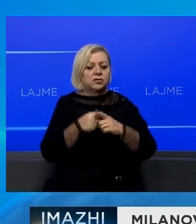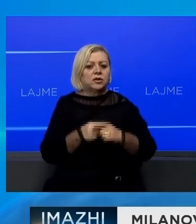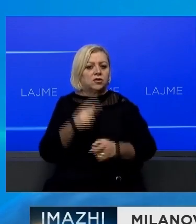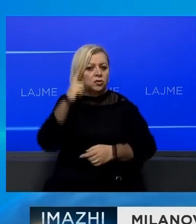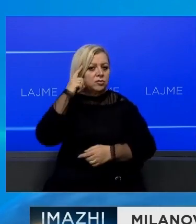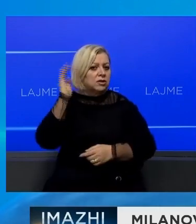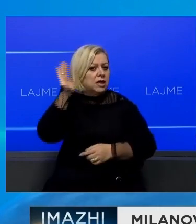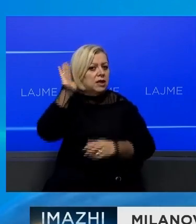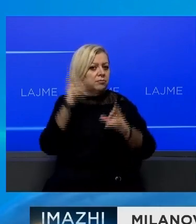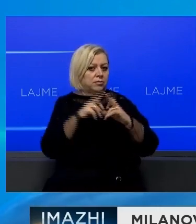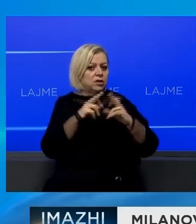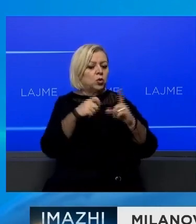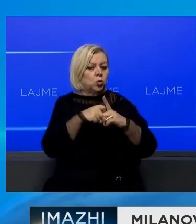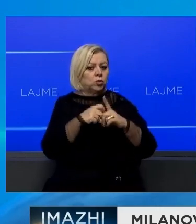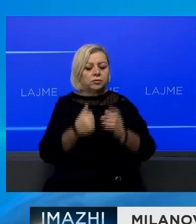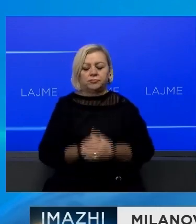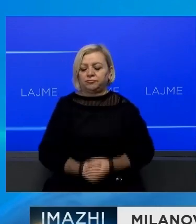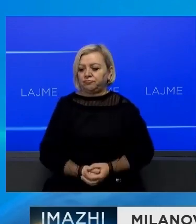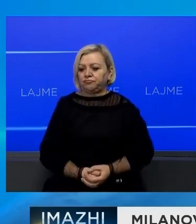Kurti.